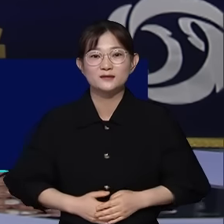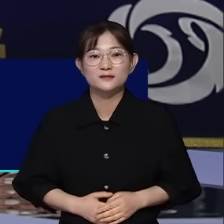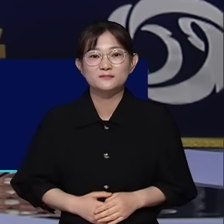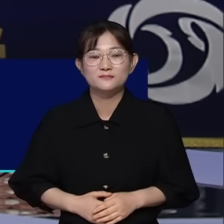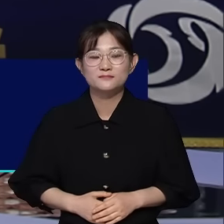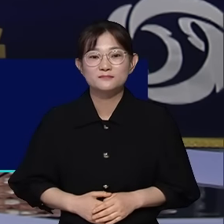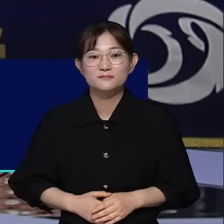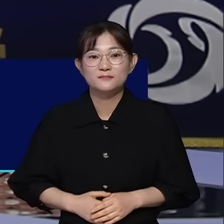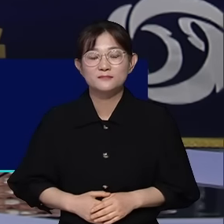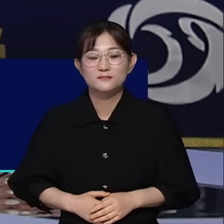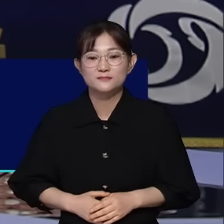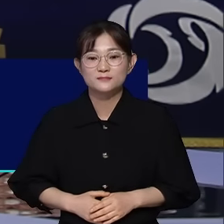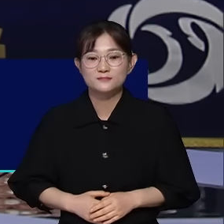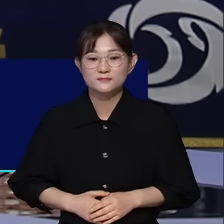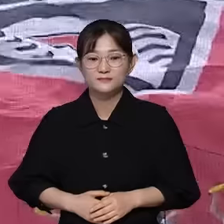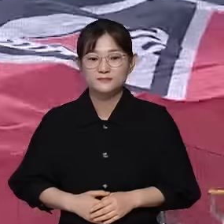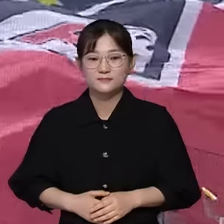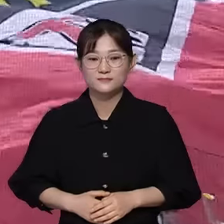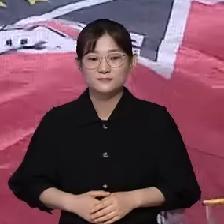기자입니다.